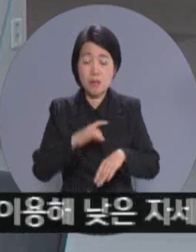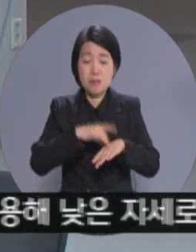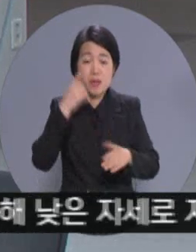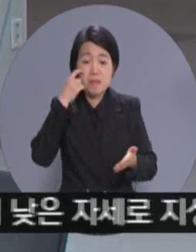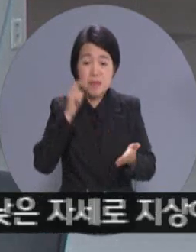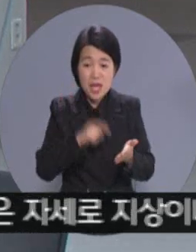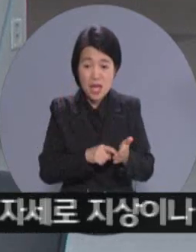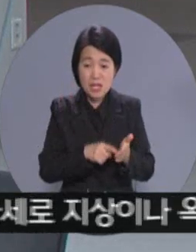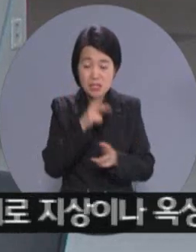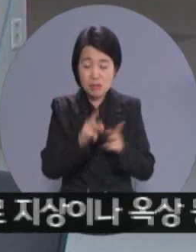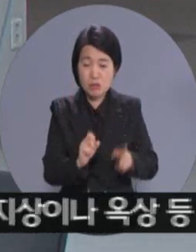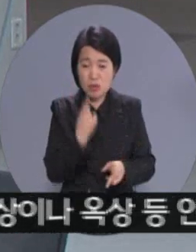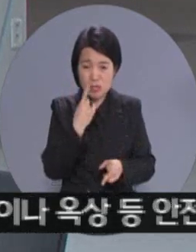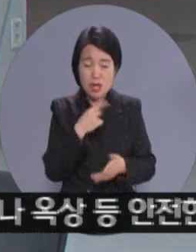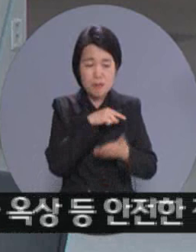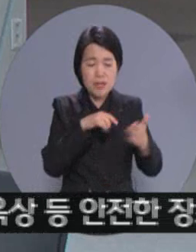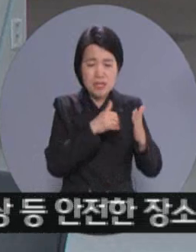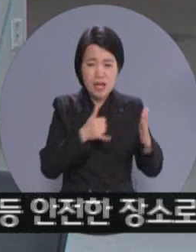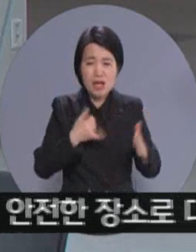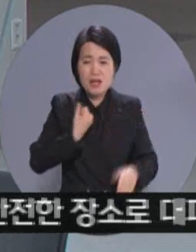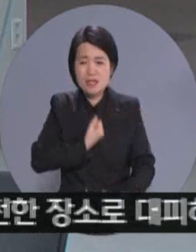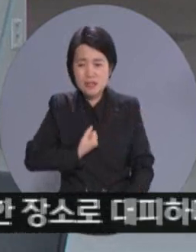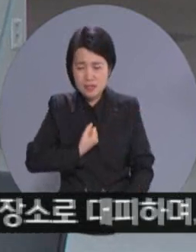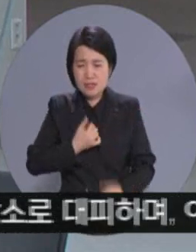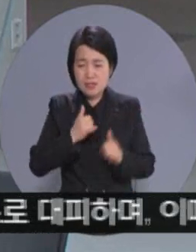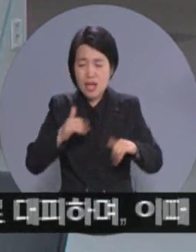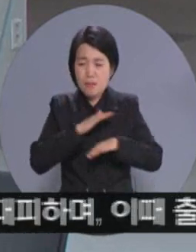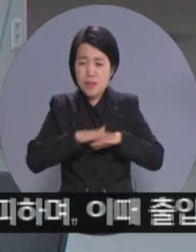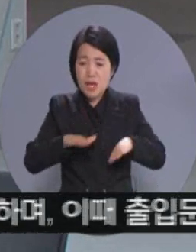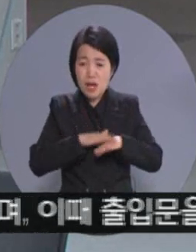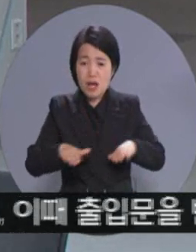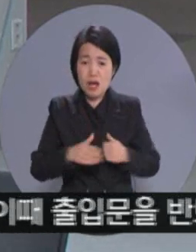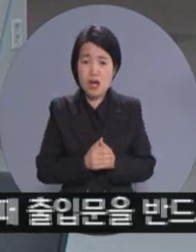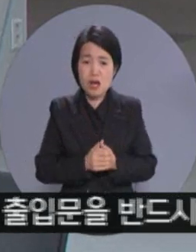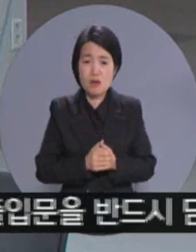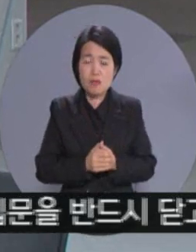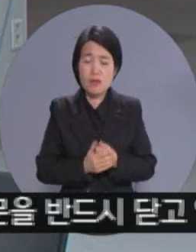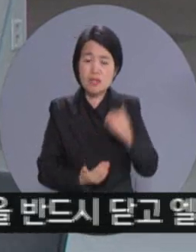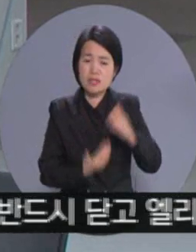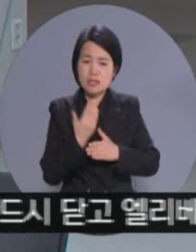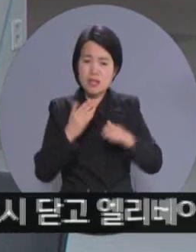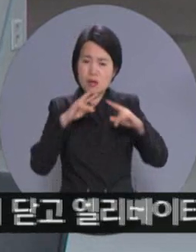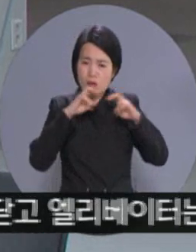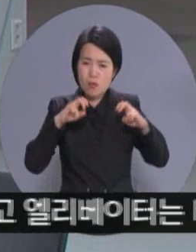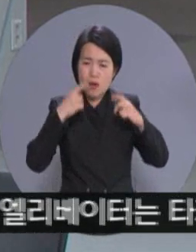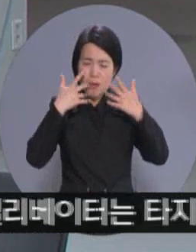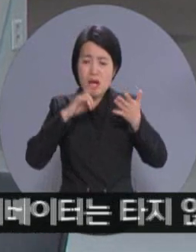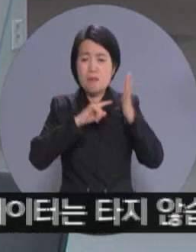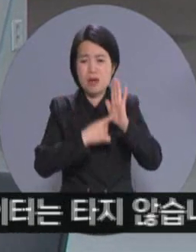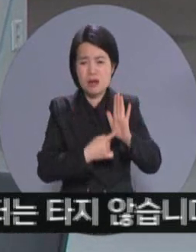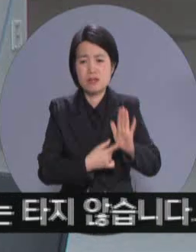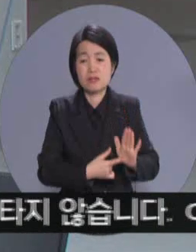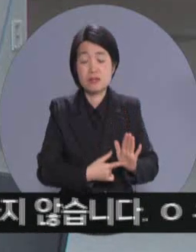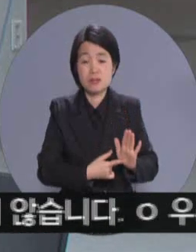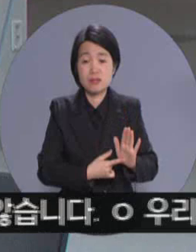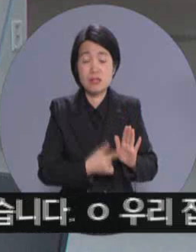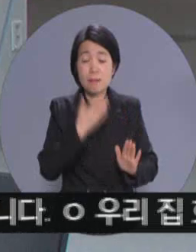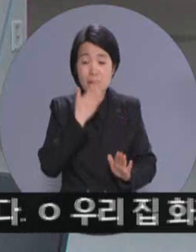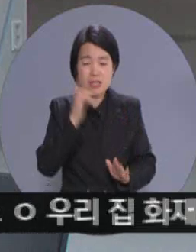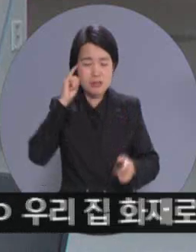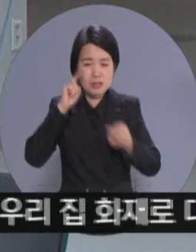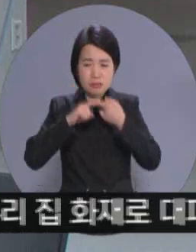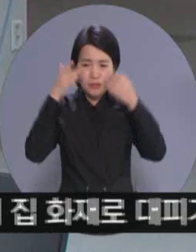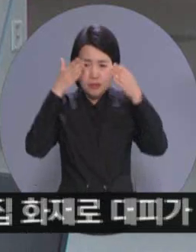사업이 희생자와 유족의 한을 달래고 진실에 더 다가갈 수 있는 계기가 될 수 있을지 주목되고 있습니다.